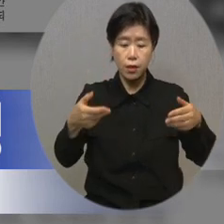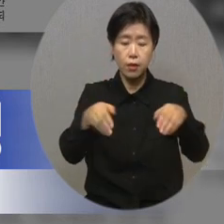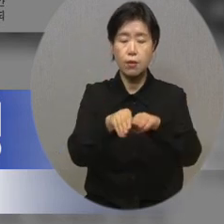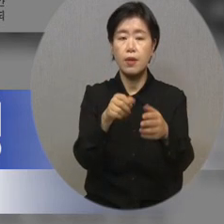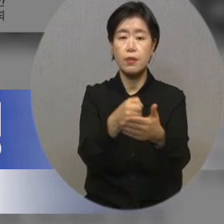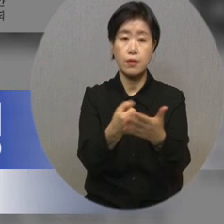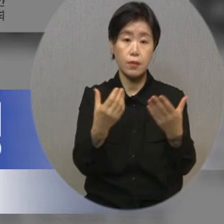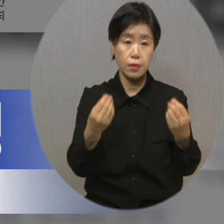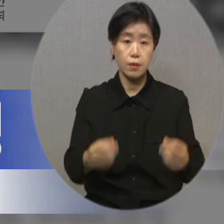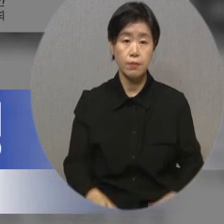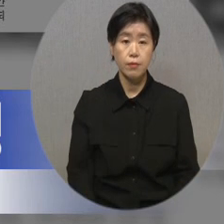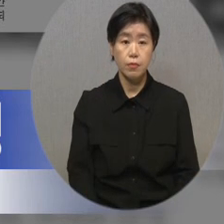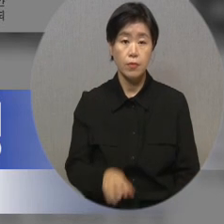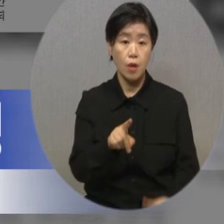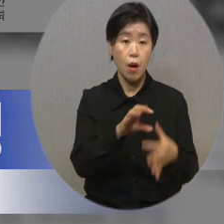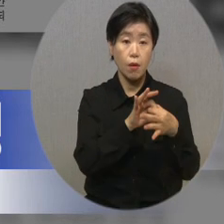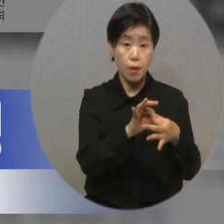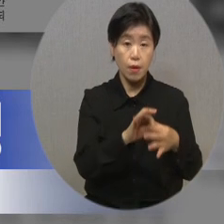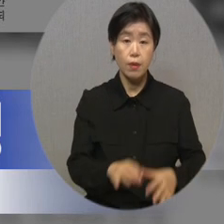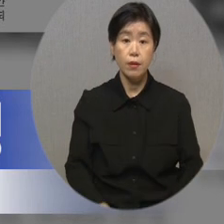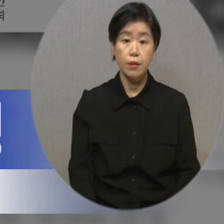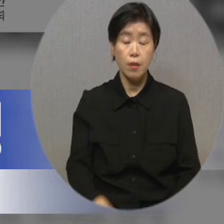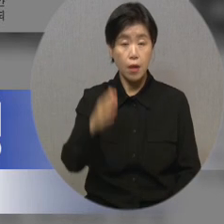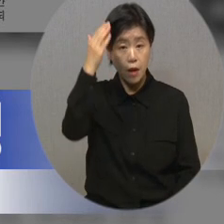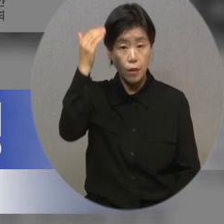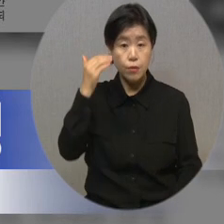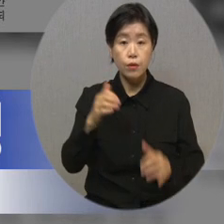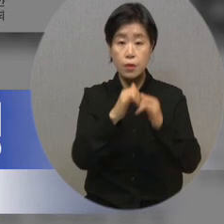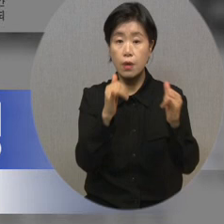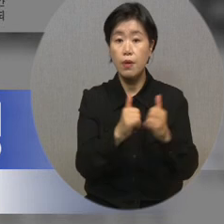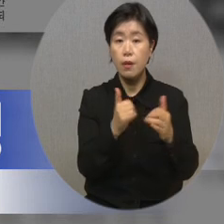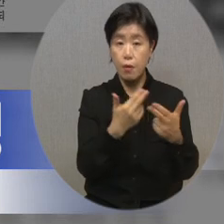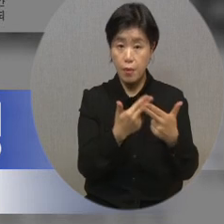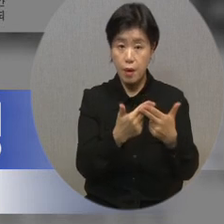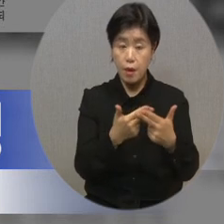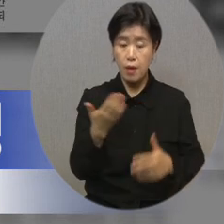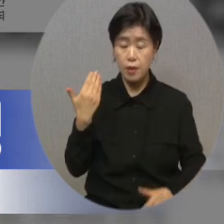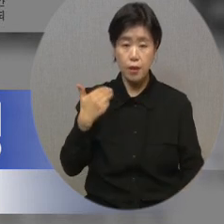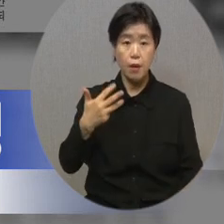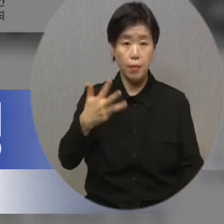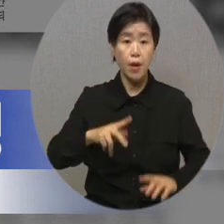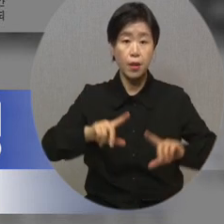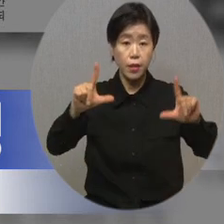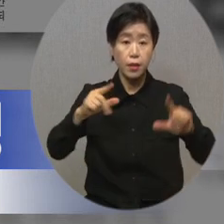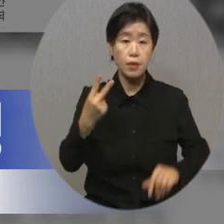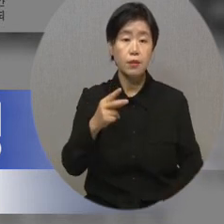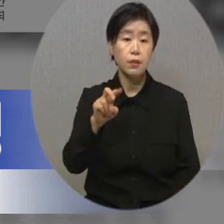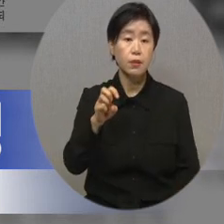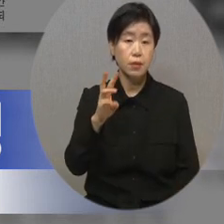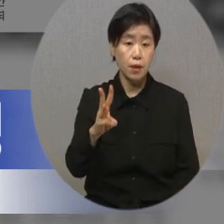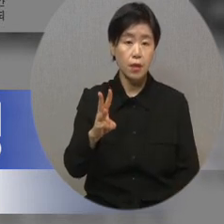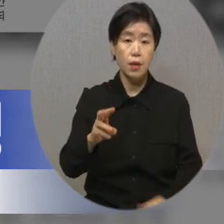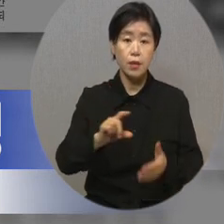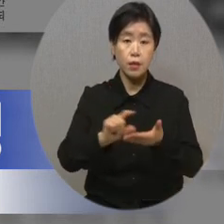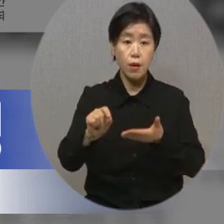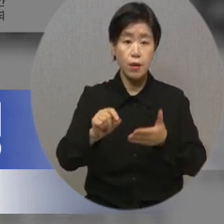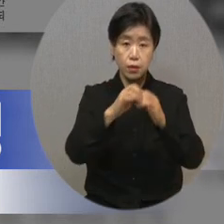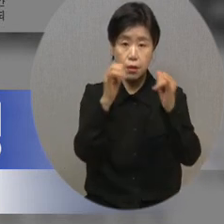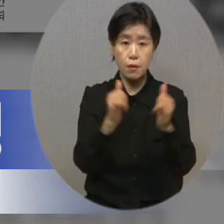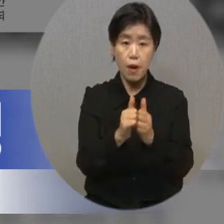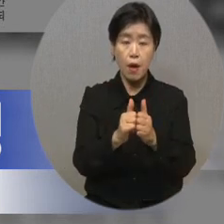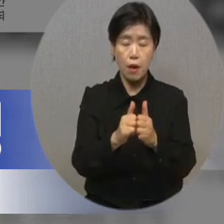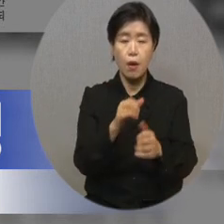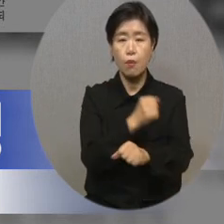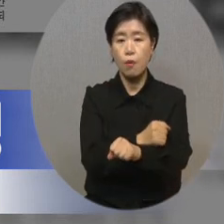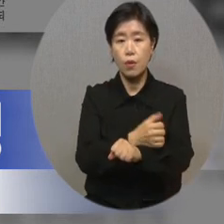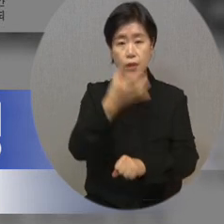선정됐습니다 이와 관련해 기사에서는 한 사업이 지난 8일 제 5회 2023 지역사회 공원 인정의 날 기념식을